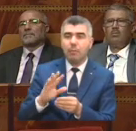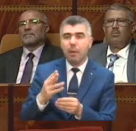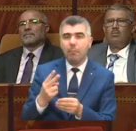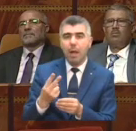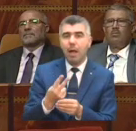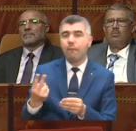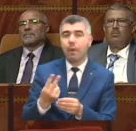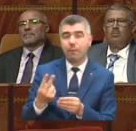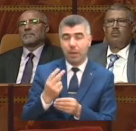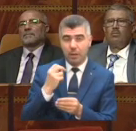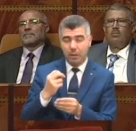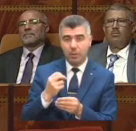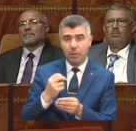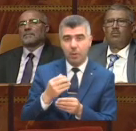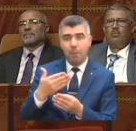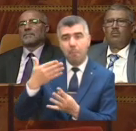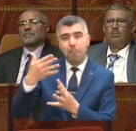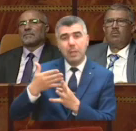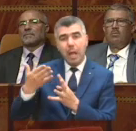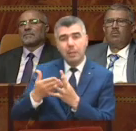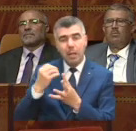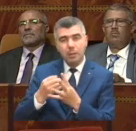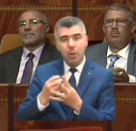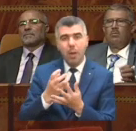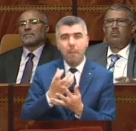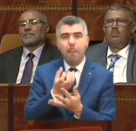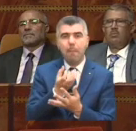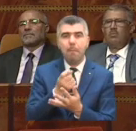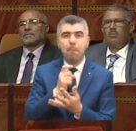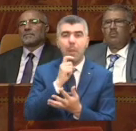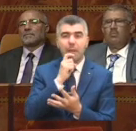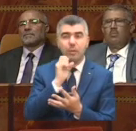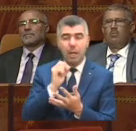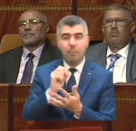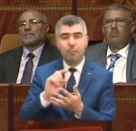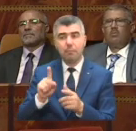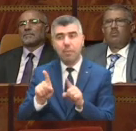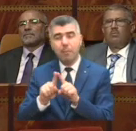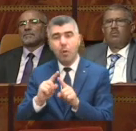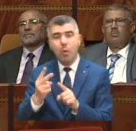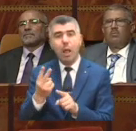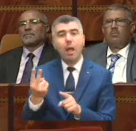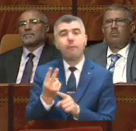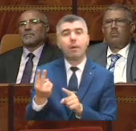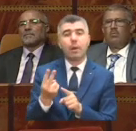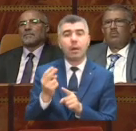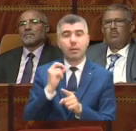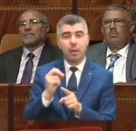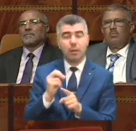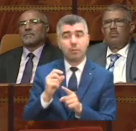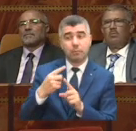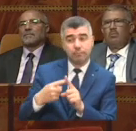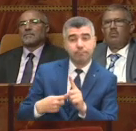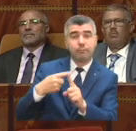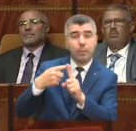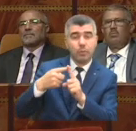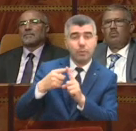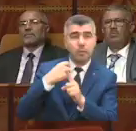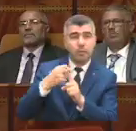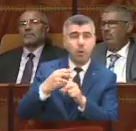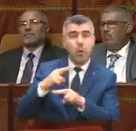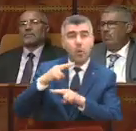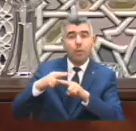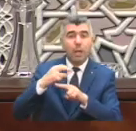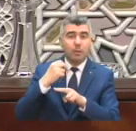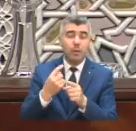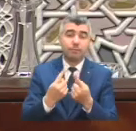البطاطا ب 300، المطيشة ب 400، ولكن احنا قلت لكم راه غادي نعودوا نجيبوا الخضار من